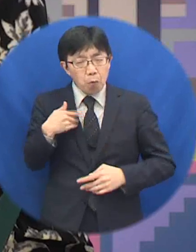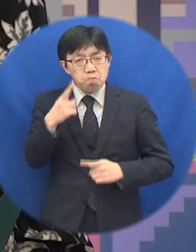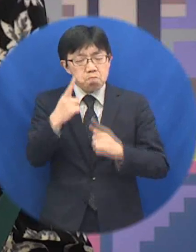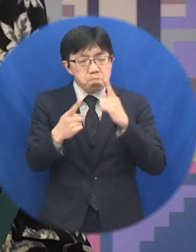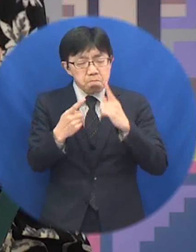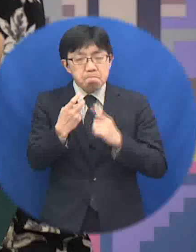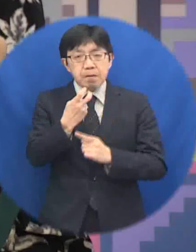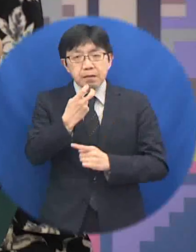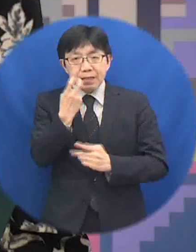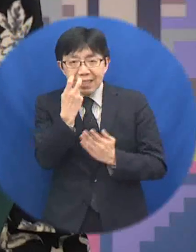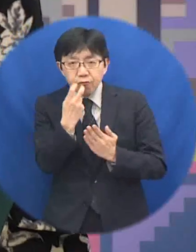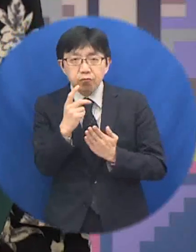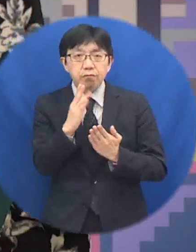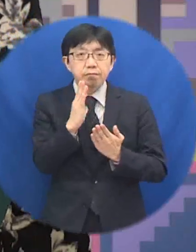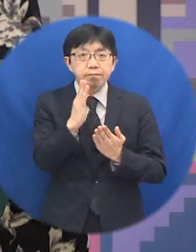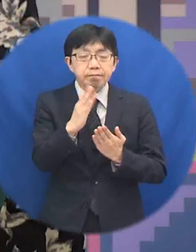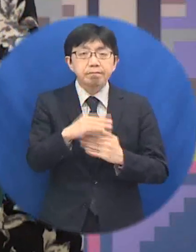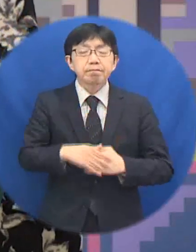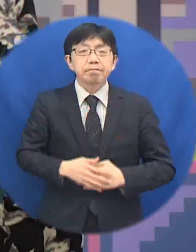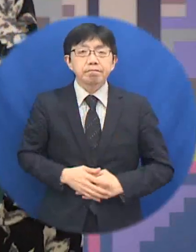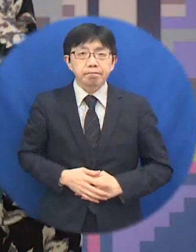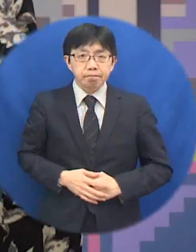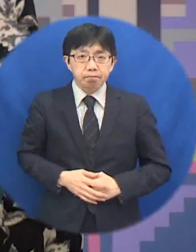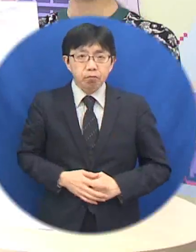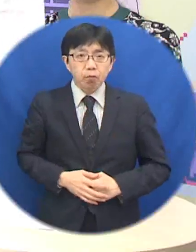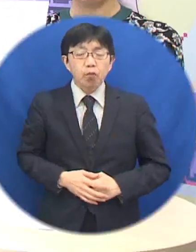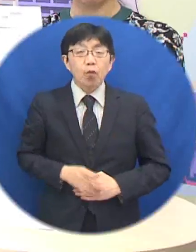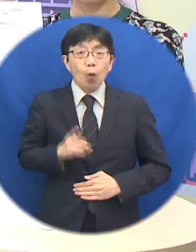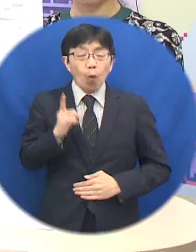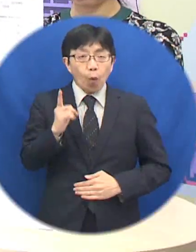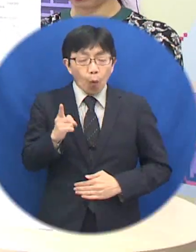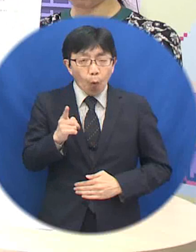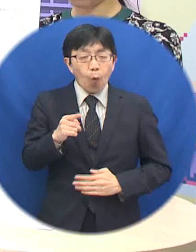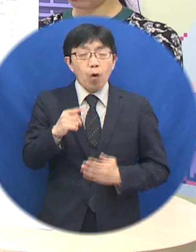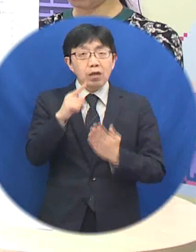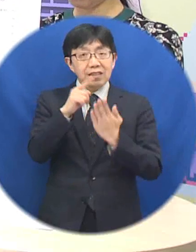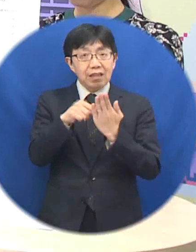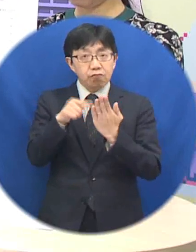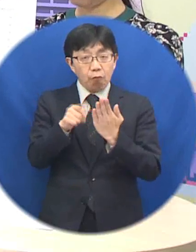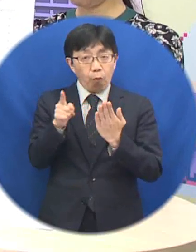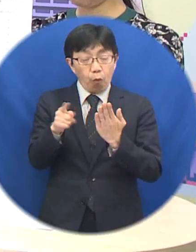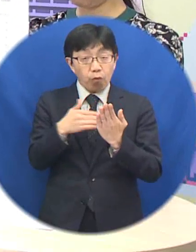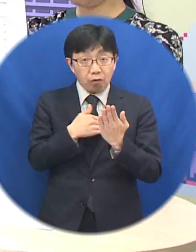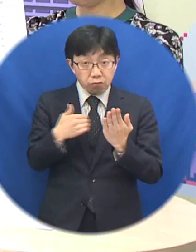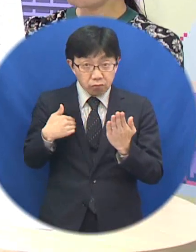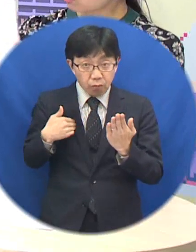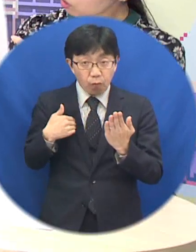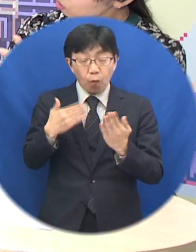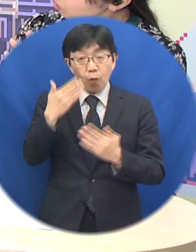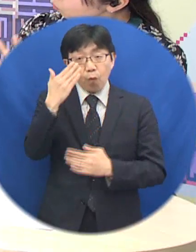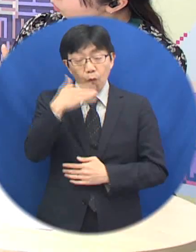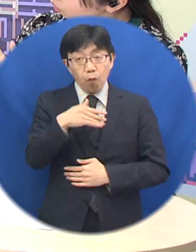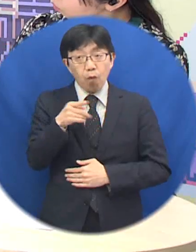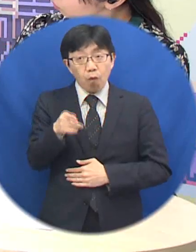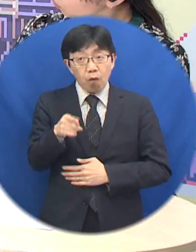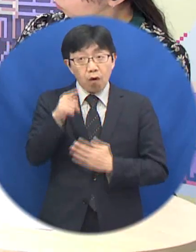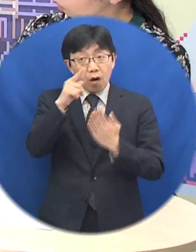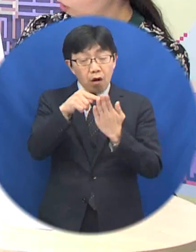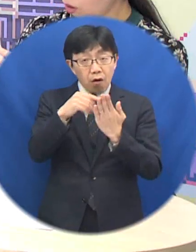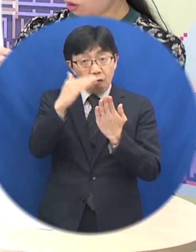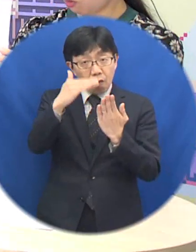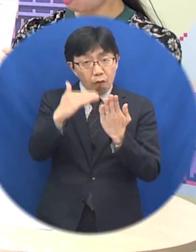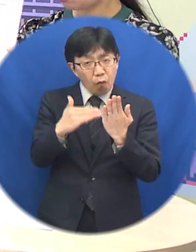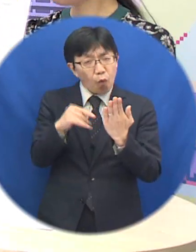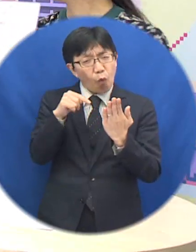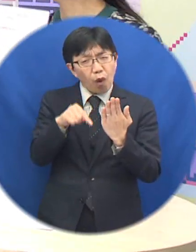たいと思います。 認知症の早期発見に役立てるということで、ね、こちらありますけれども、こうチェックリストがありますよ